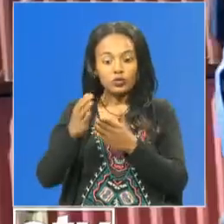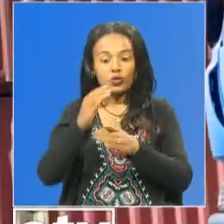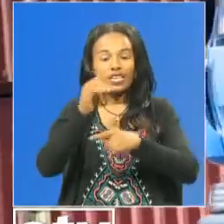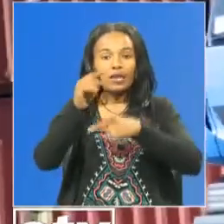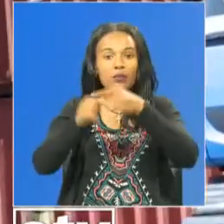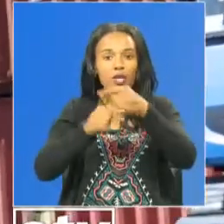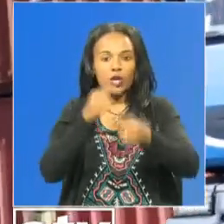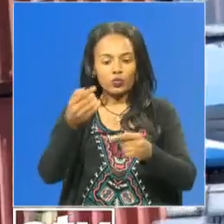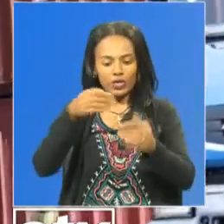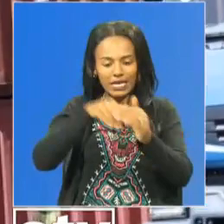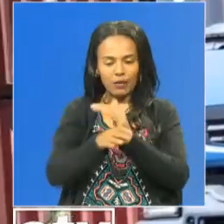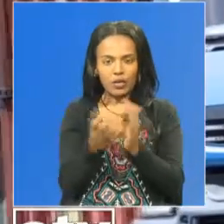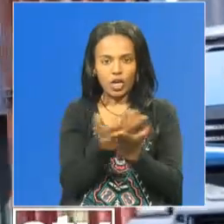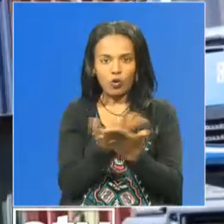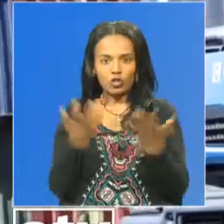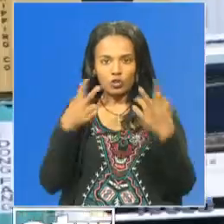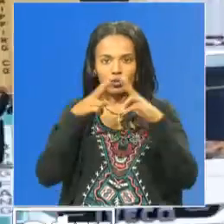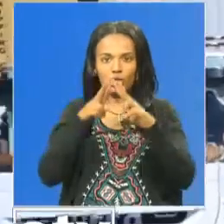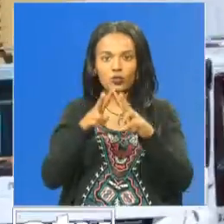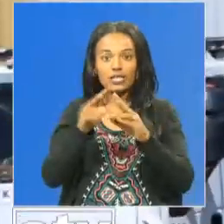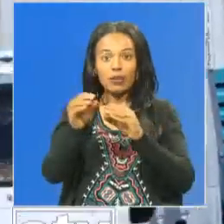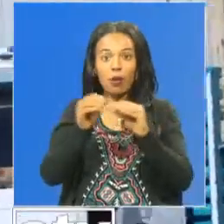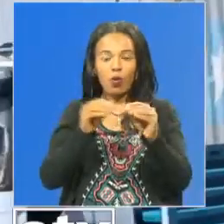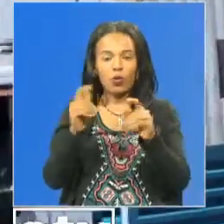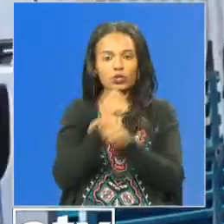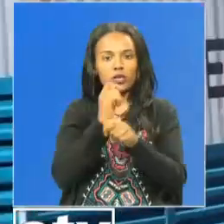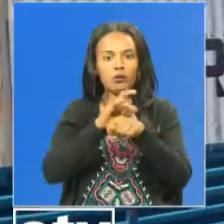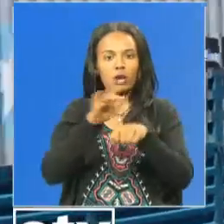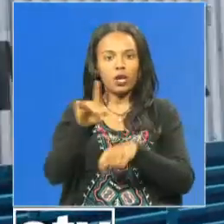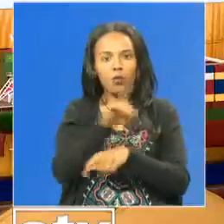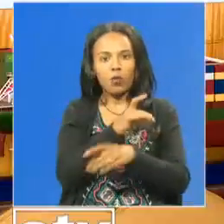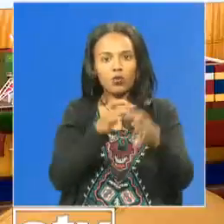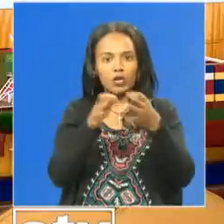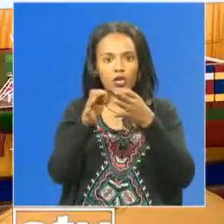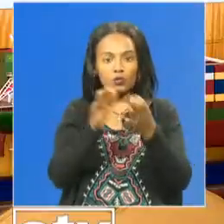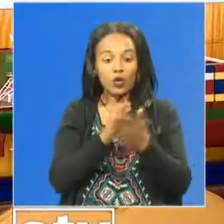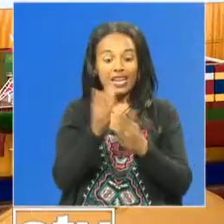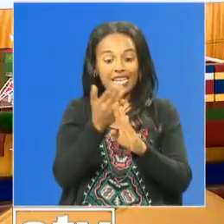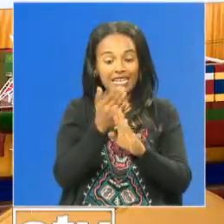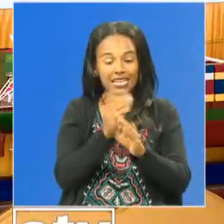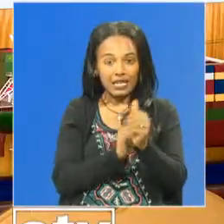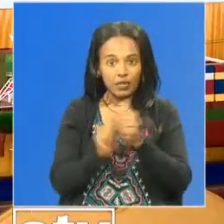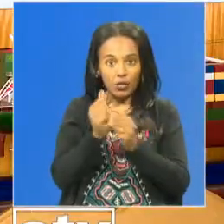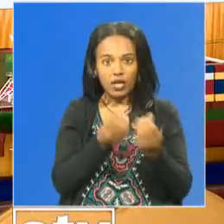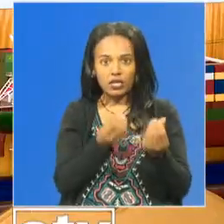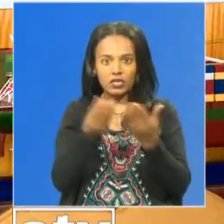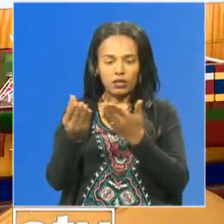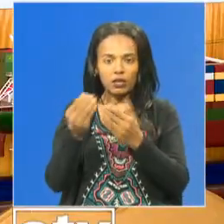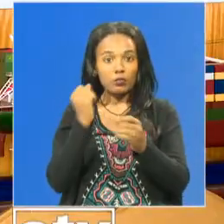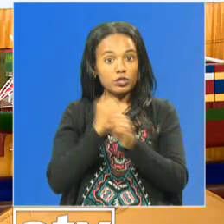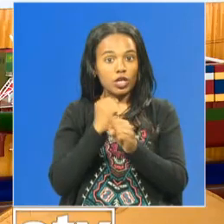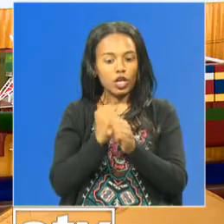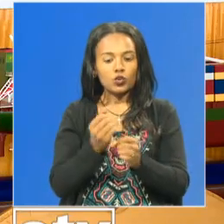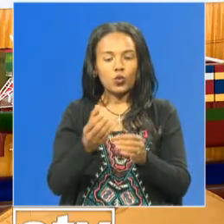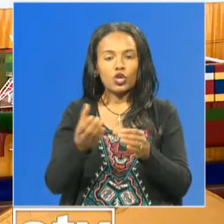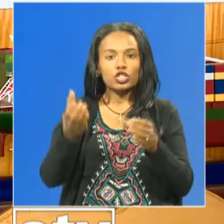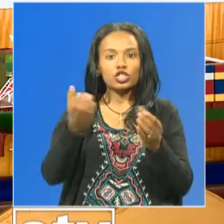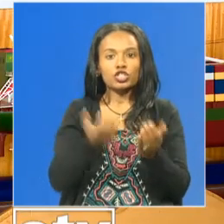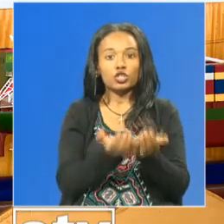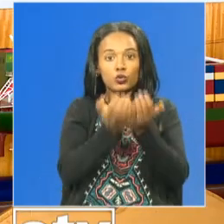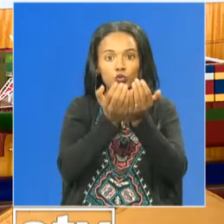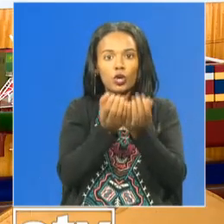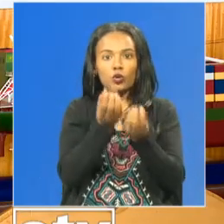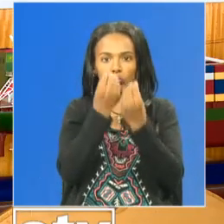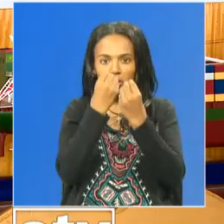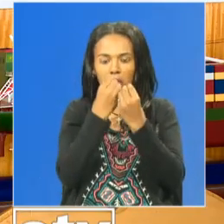የሚጓጓዙ የገቢ ቀውስን በትኩረት የማጓጓዝ ተግባር ላይ መሆኑንም ገልጸዋል። ቅድሚያ እየሰጠን የምንሰጣቸው ጭነቶች አሉ። ለምሳሌ